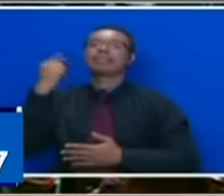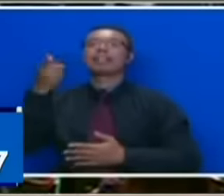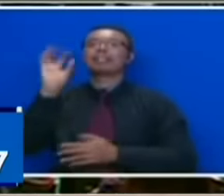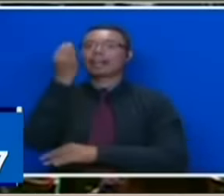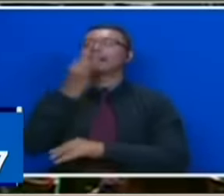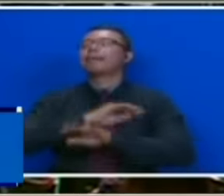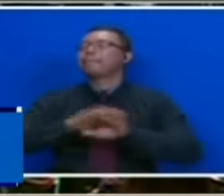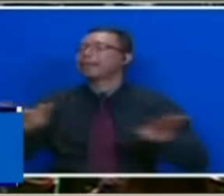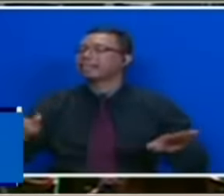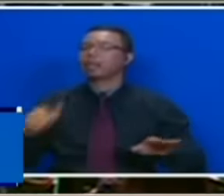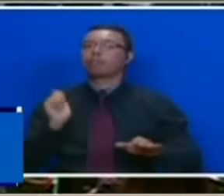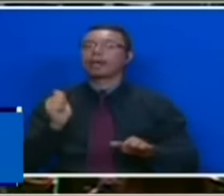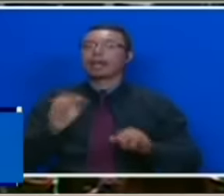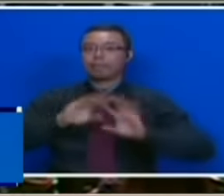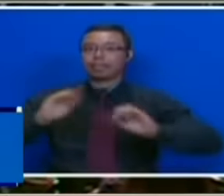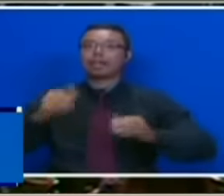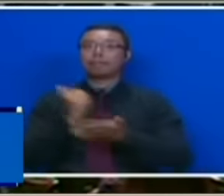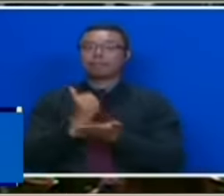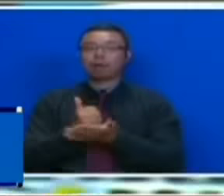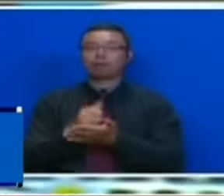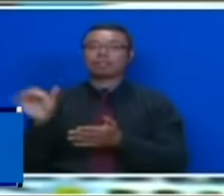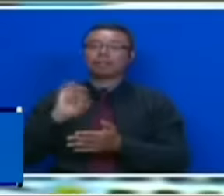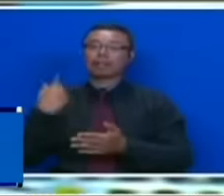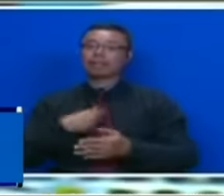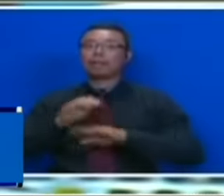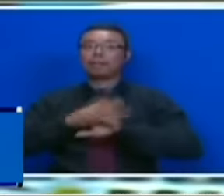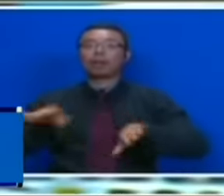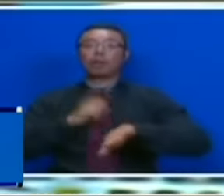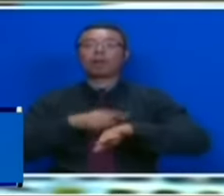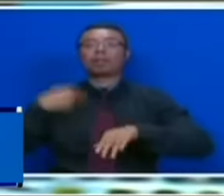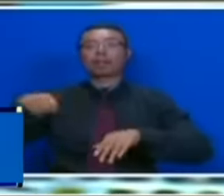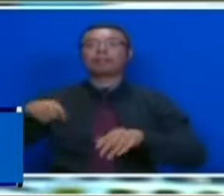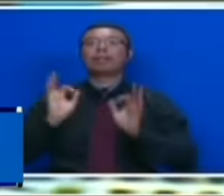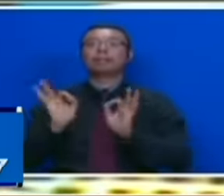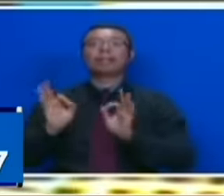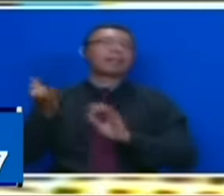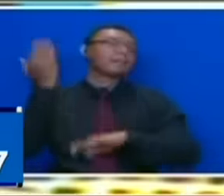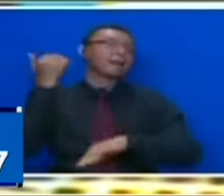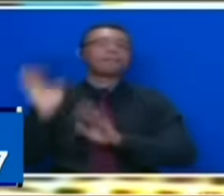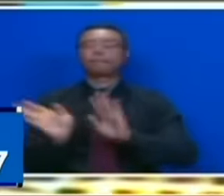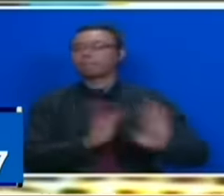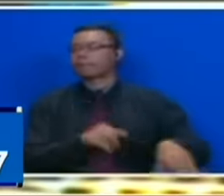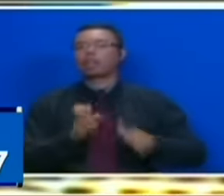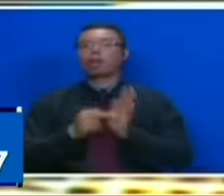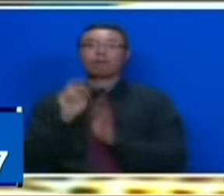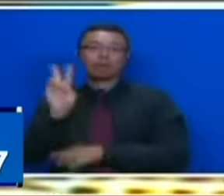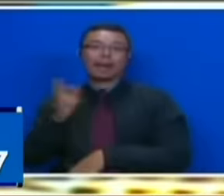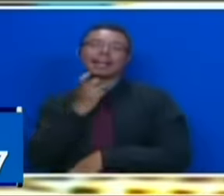akan bereskan sehingga kinerjanya pun lebih baik. Sebagaimana kita membereskan ketika di Kemdikbud kemarin. Kemudian kedua mengenai